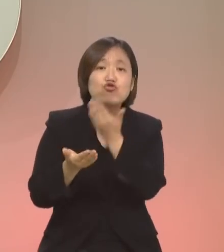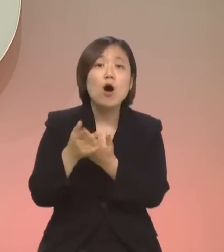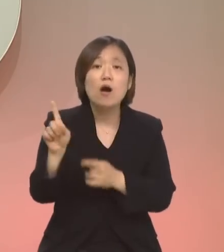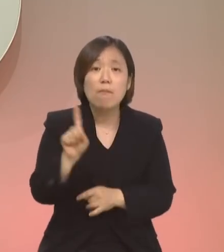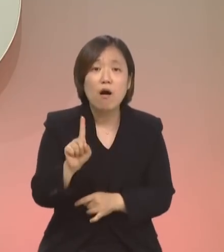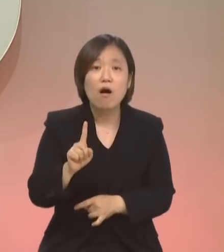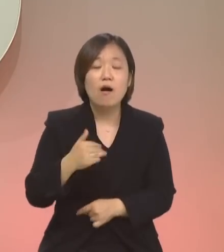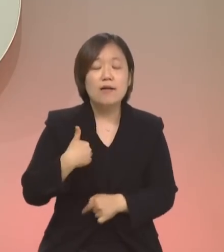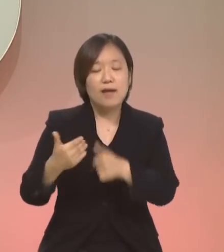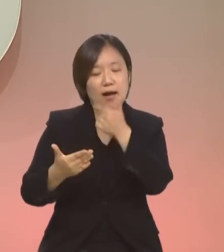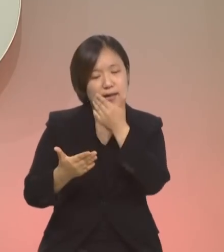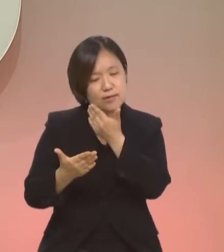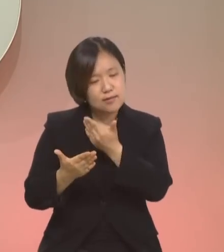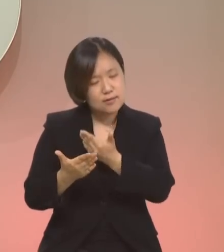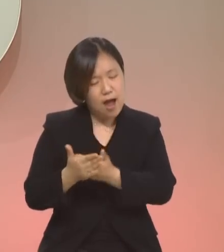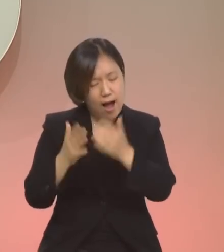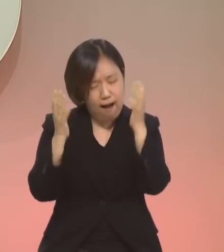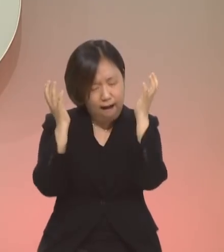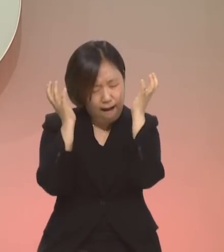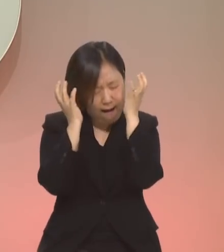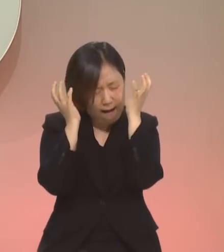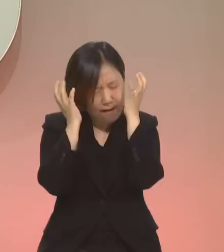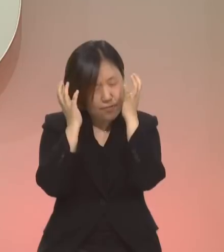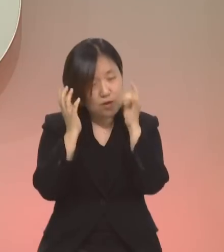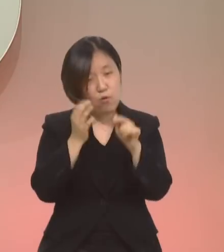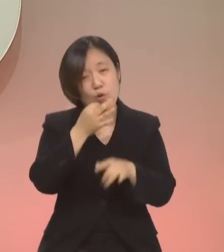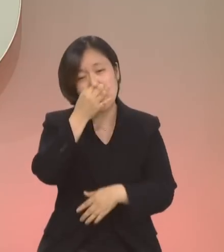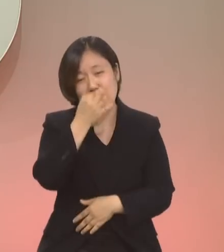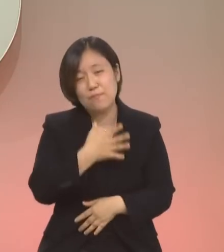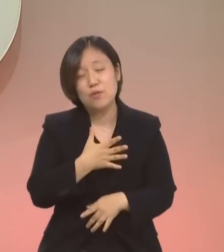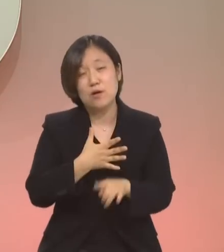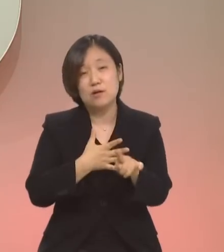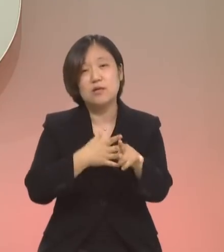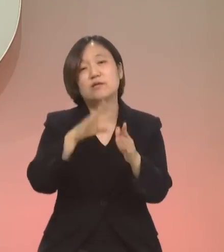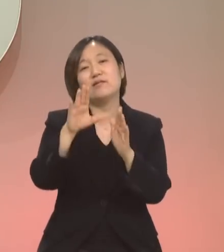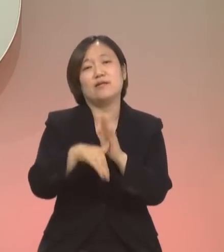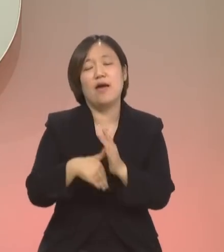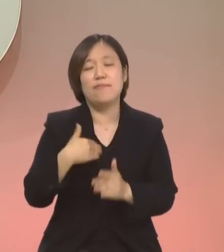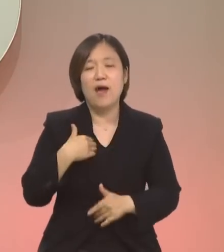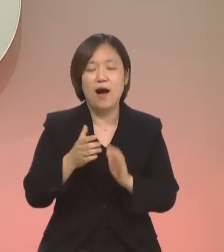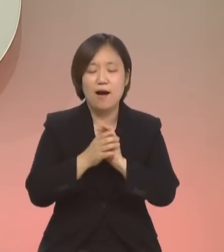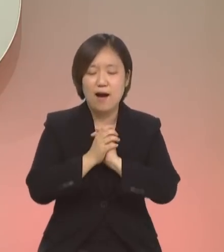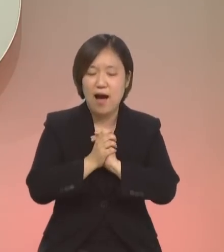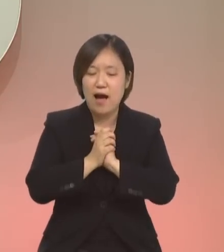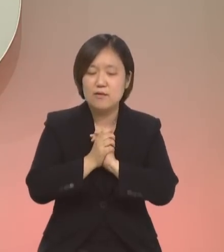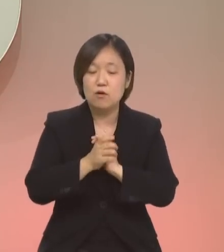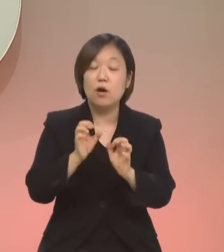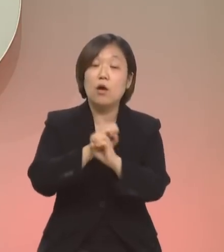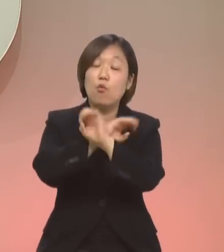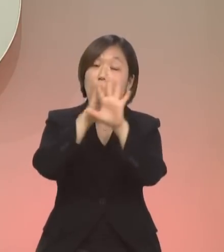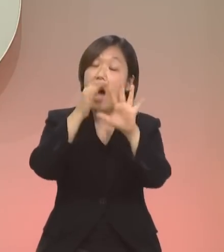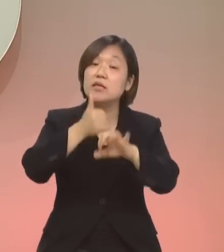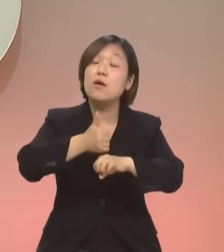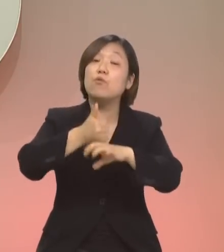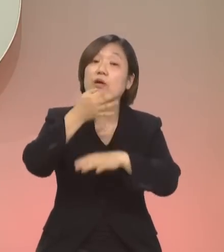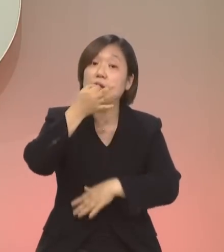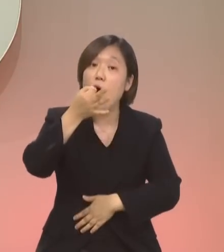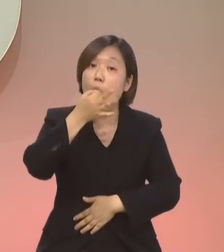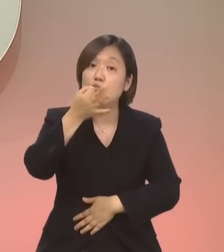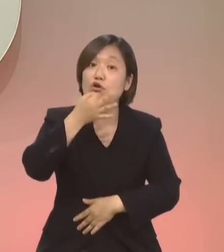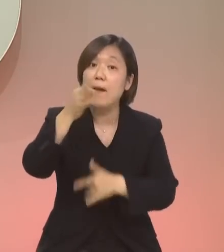괴롭고 그 고난에 빠졌을 때 간절하게 관세음보살을 염불하면 반드시